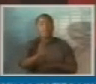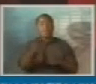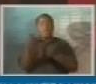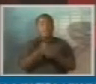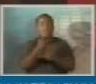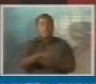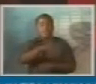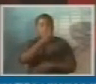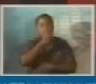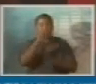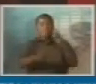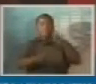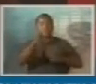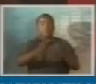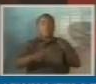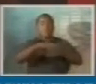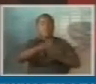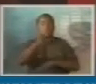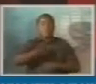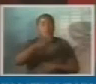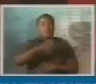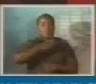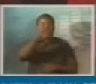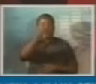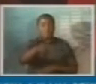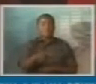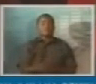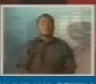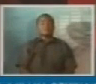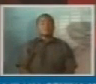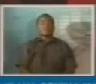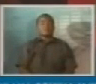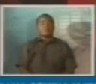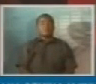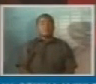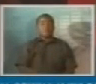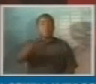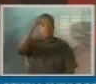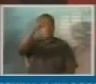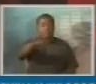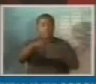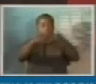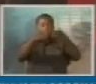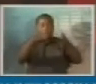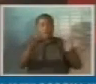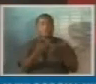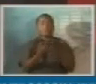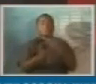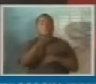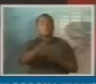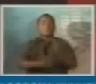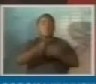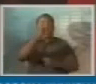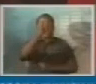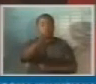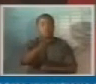siri. Mgombea anapata kula mbili, anasema na yangu ilikuwemo. Unafiki huwa tu utaki mwenyekiti. Tupige wazi. Kwa sababu hii ni hatua